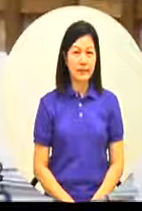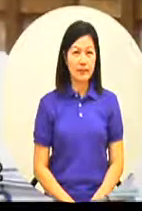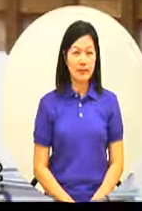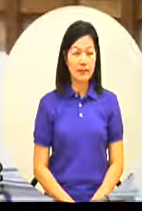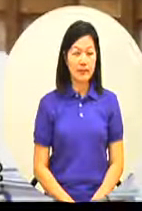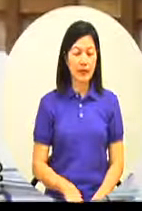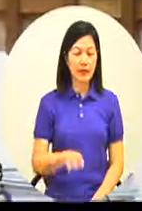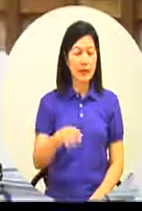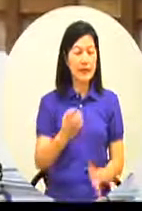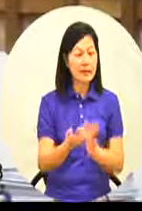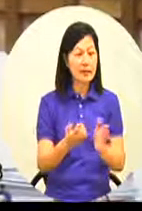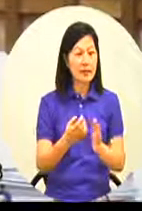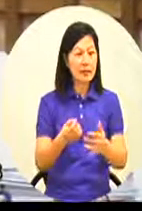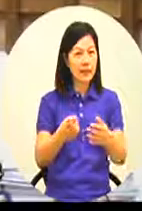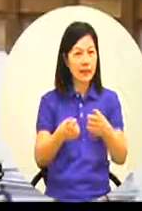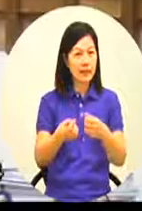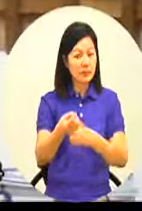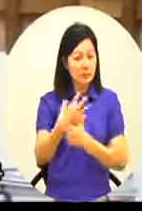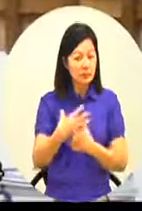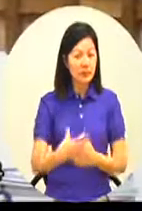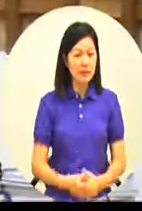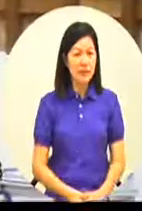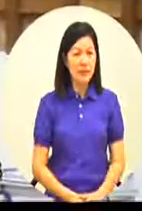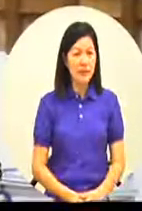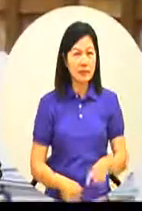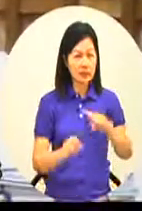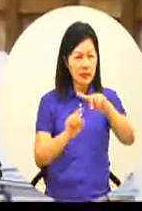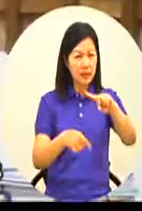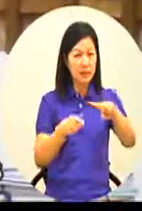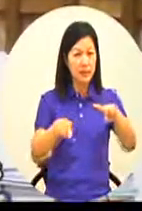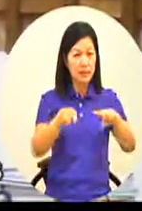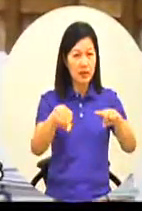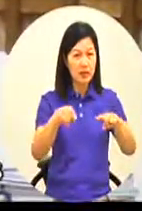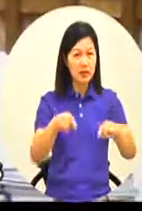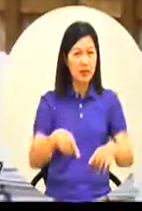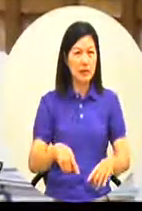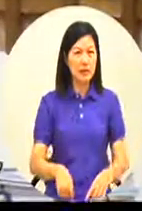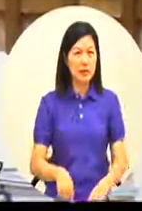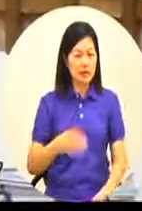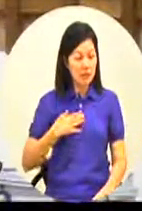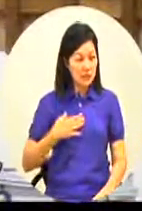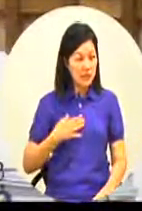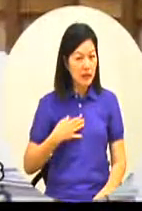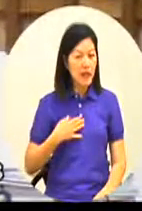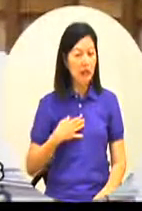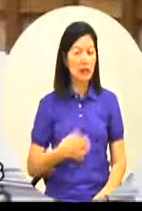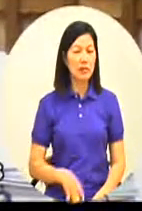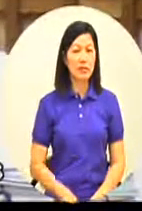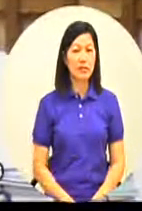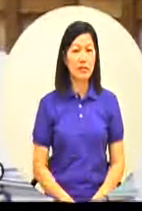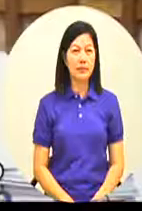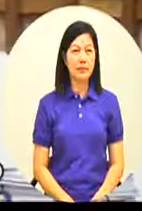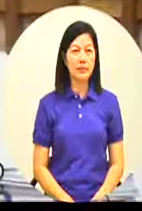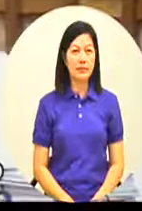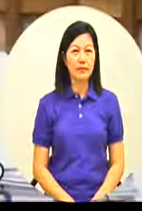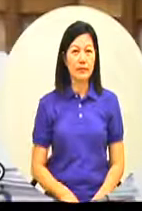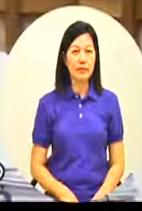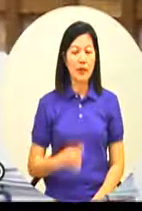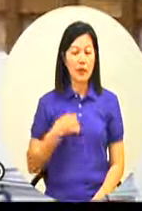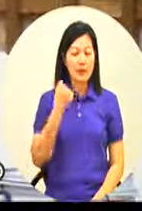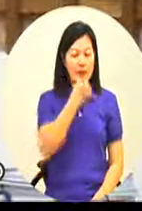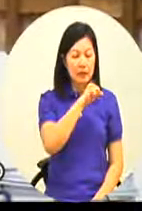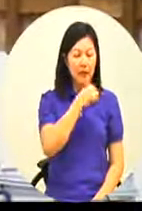只答无，甲本册答无讲伫遮话，你都胡乱啦，都胡乱啦。北京语我讲较袂准，用台湾